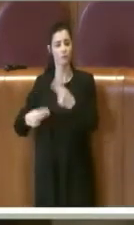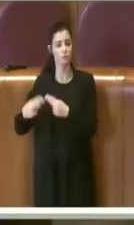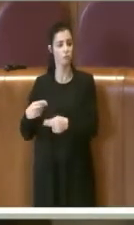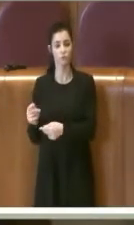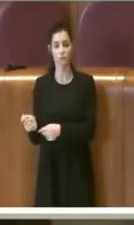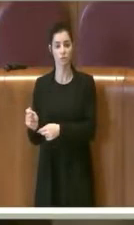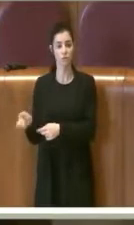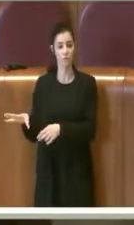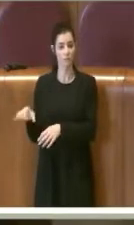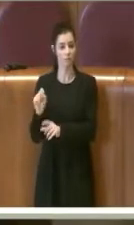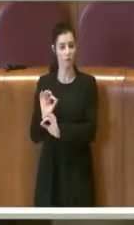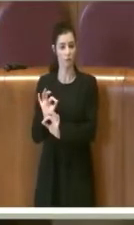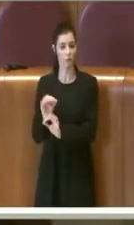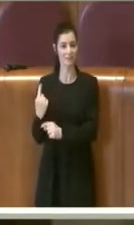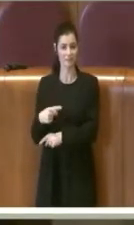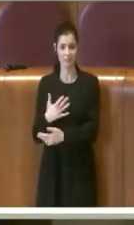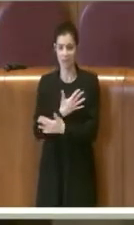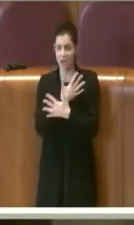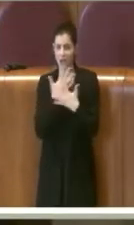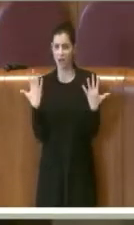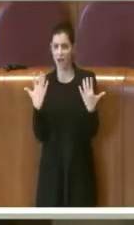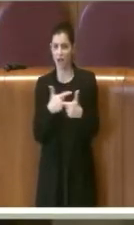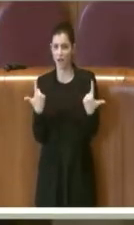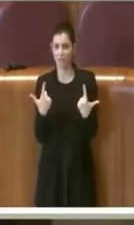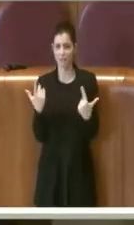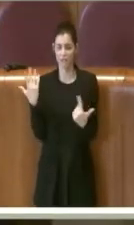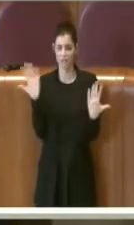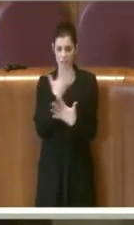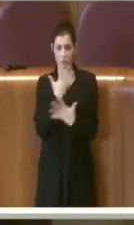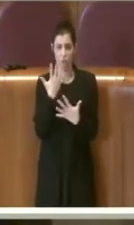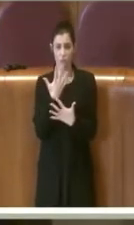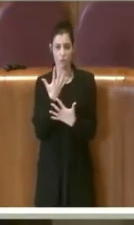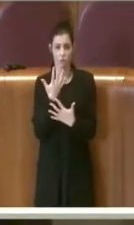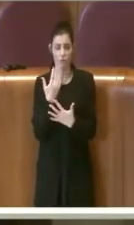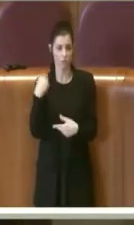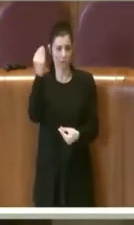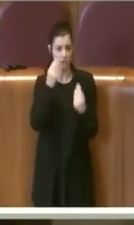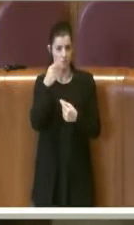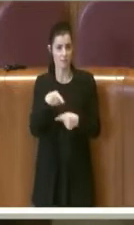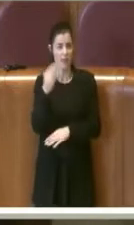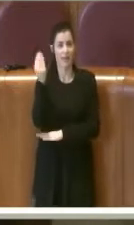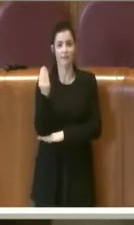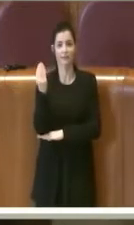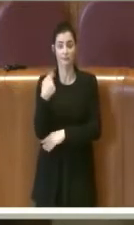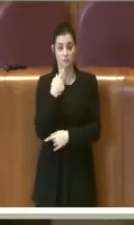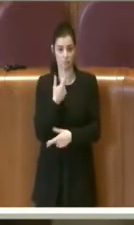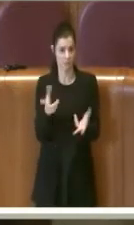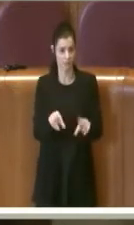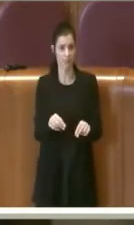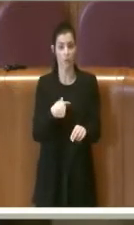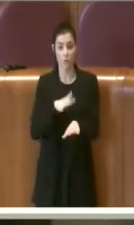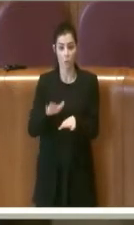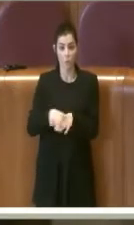che è un grave errore, secondo il mio punto di vista, per l'ente, perché, ripeto, anziché